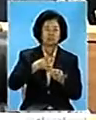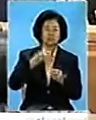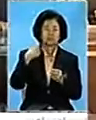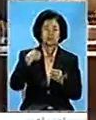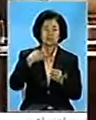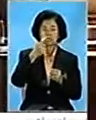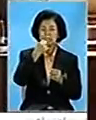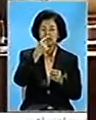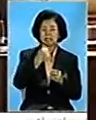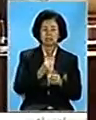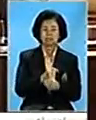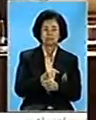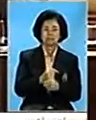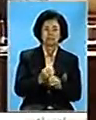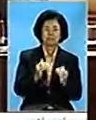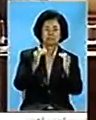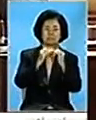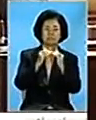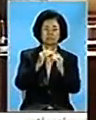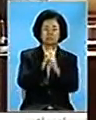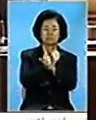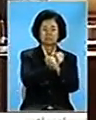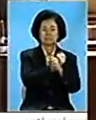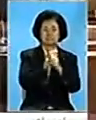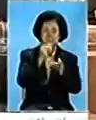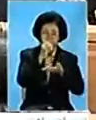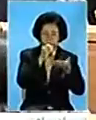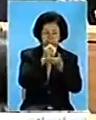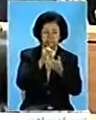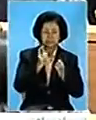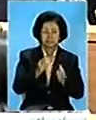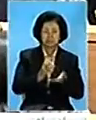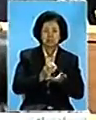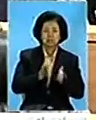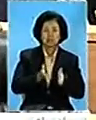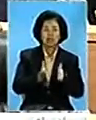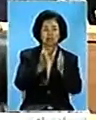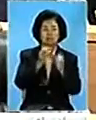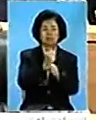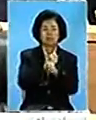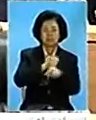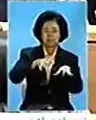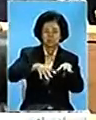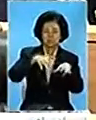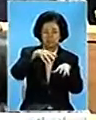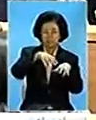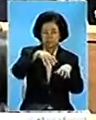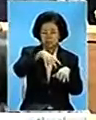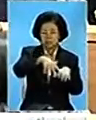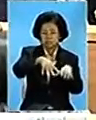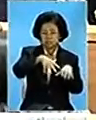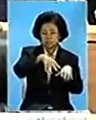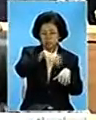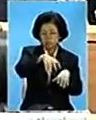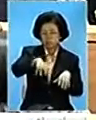ต้านภัยยาเสพติดมันก็เป็นหนทางหนึ่งที่ทำให้ชุมชนเข้มแข็งไม่ได้มีการรุนแรงอะไรต่างๆอัน